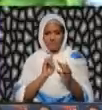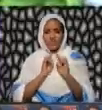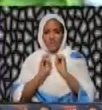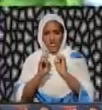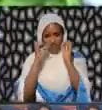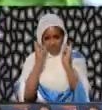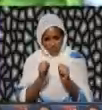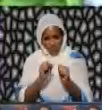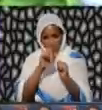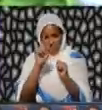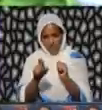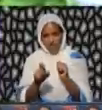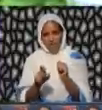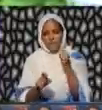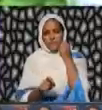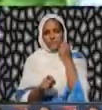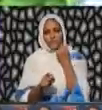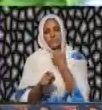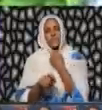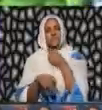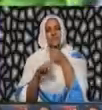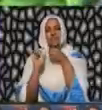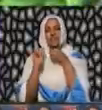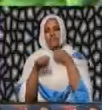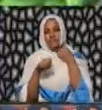ቅዳሴ ነው የምችለው? አንተ እስቲ በል